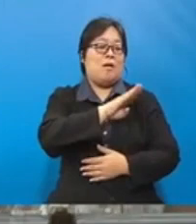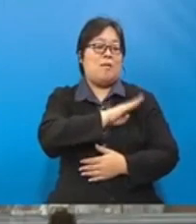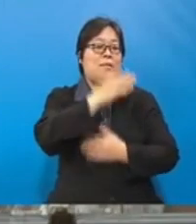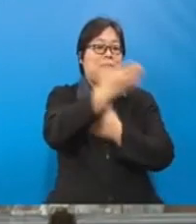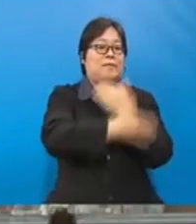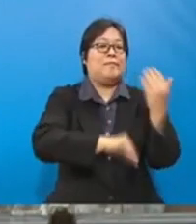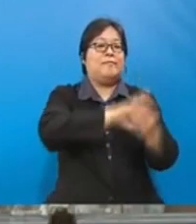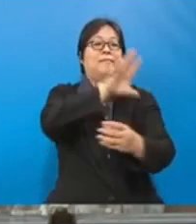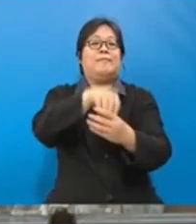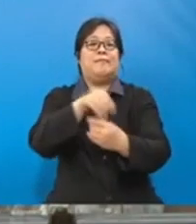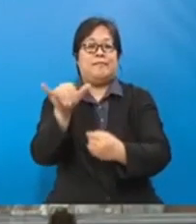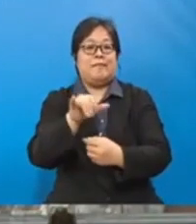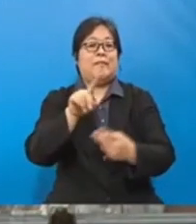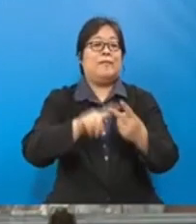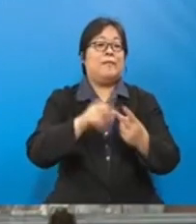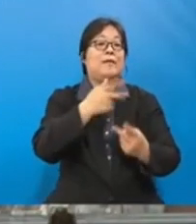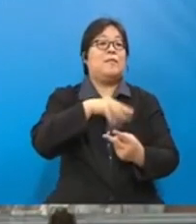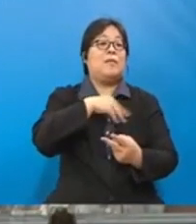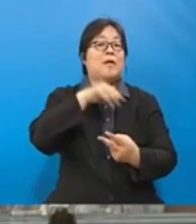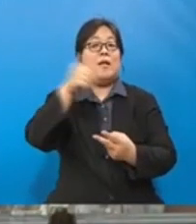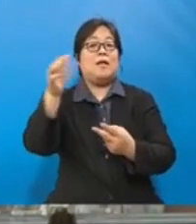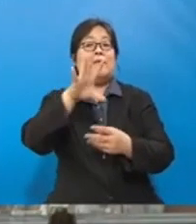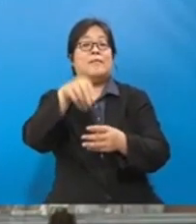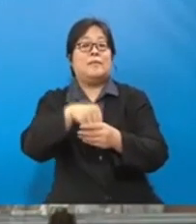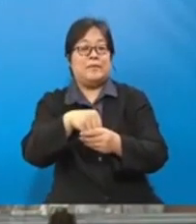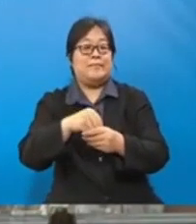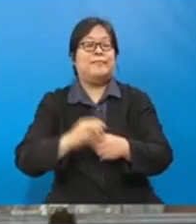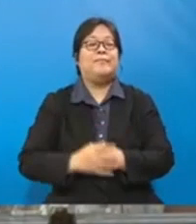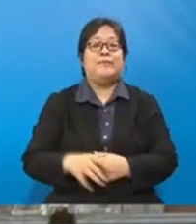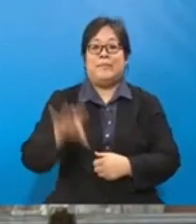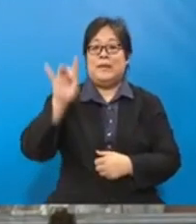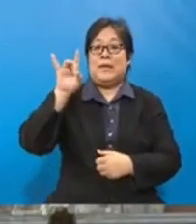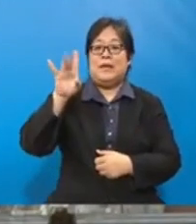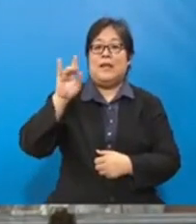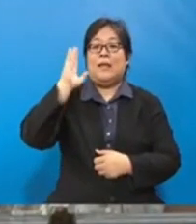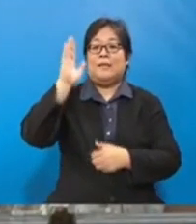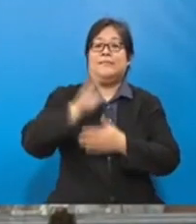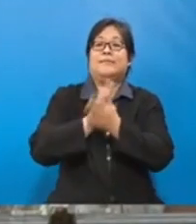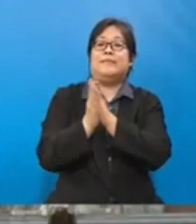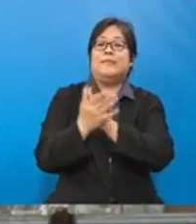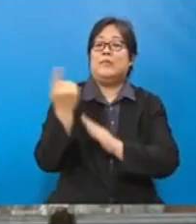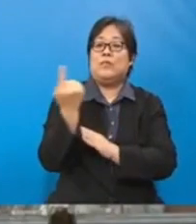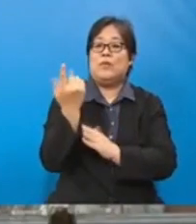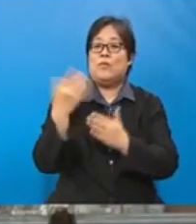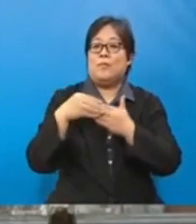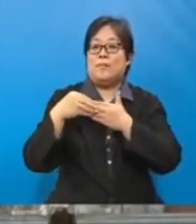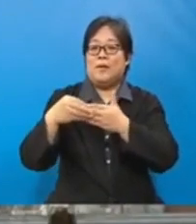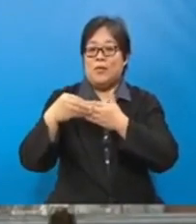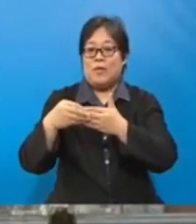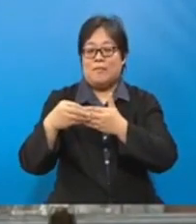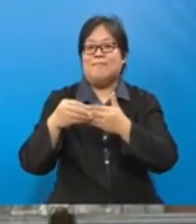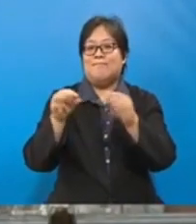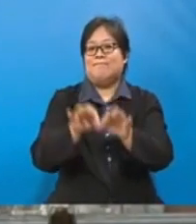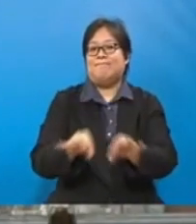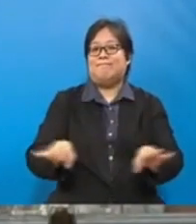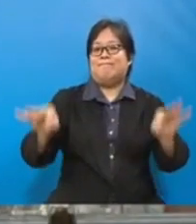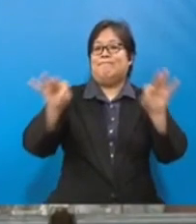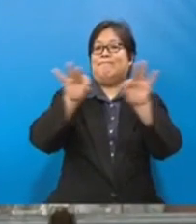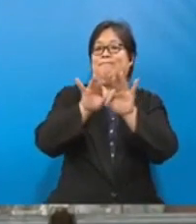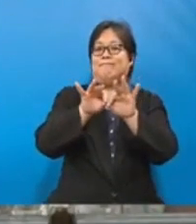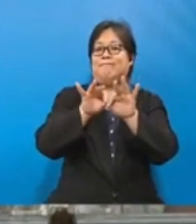negara dan dan kementerian-kementerian yang terlibat dan Insyaallah dia akan menjadikan suatu panduan yang sangat penting